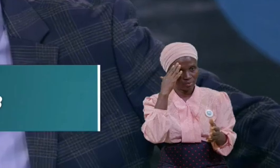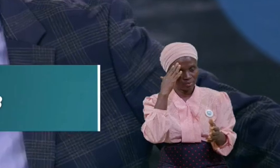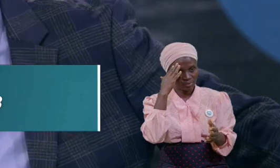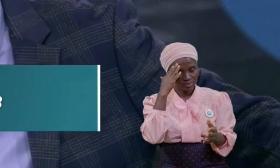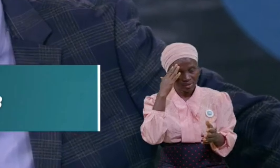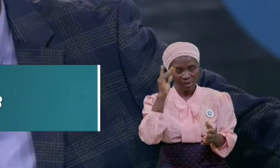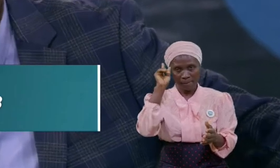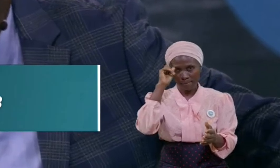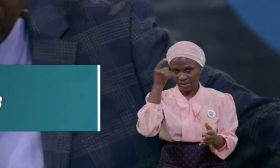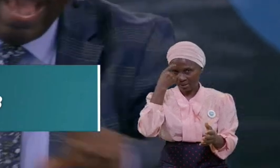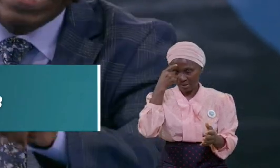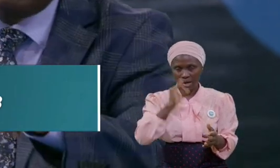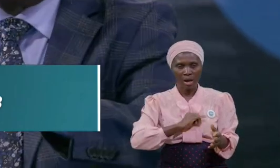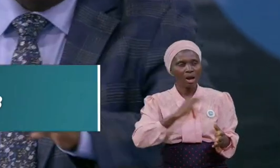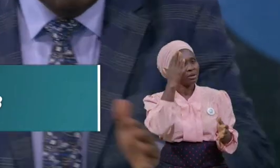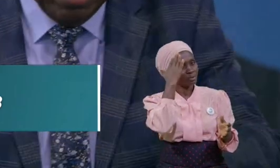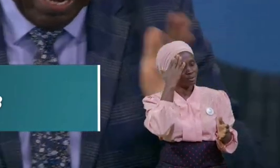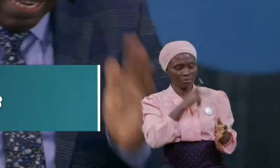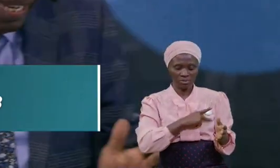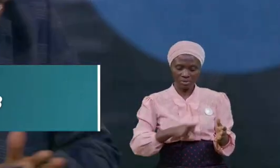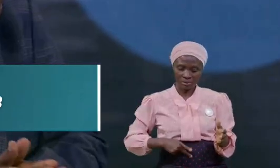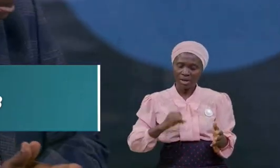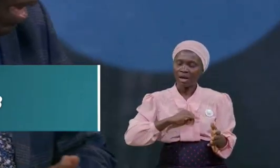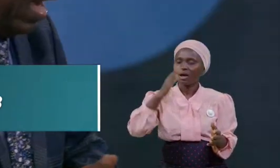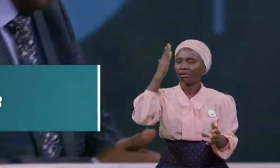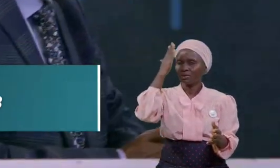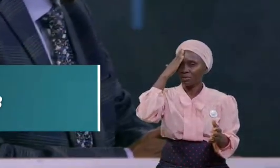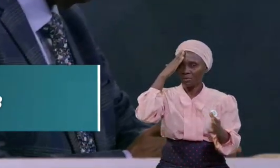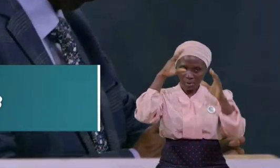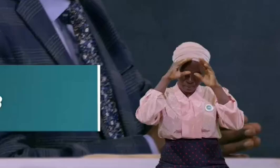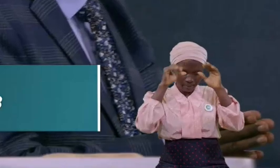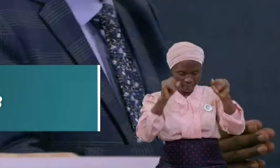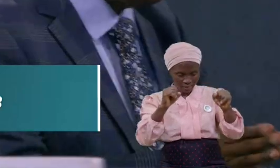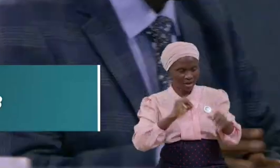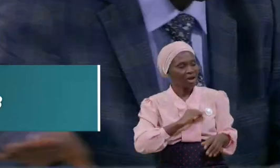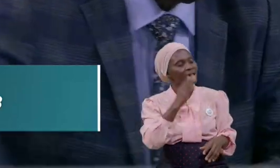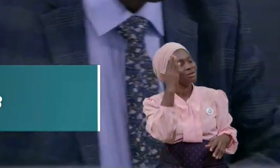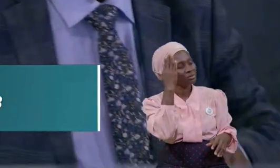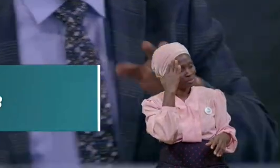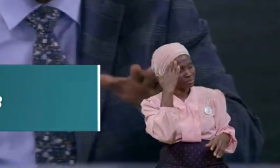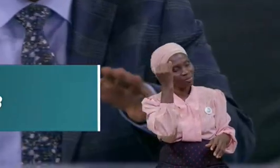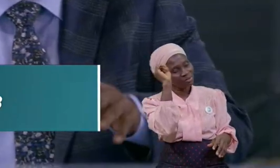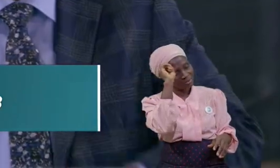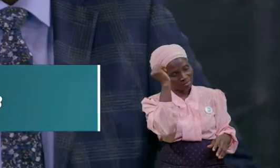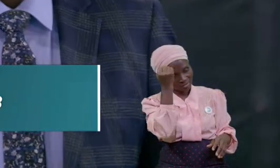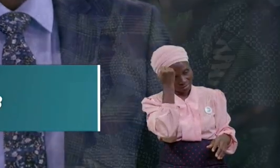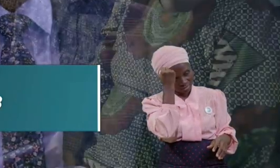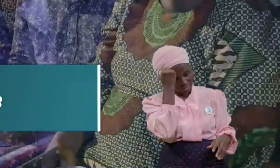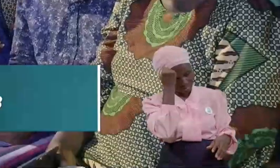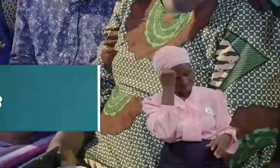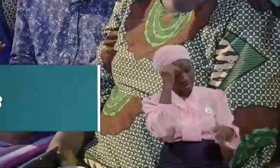sais, sénateur. Je sais, dirigeant. Je sais, directeur. Je